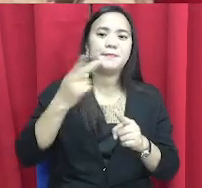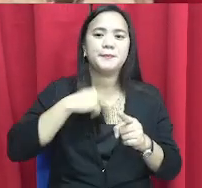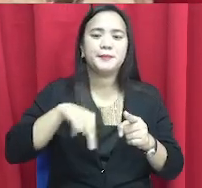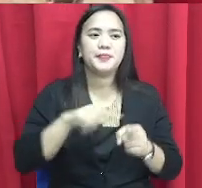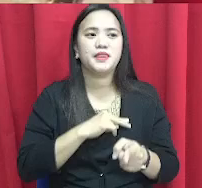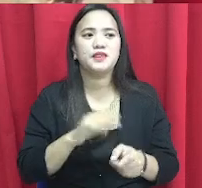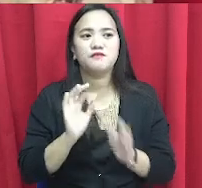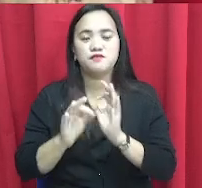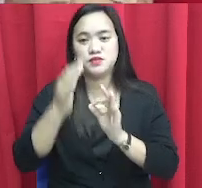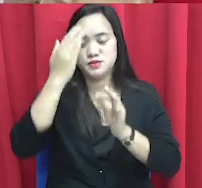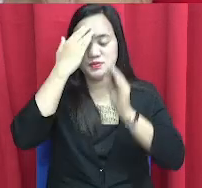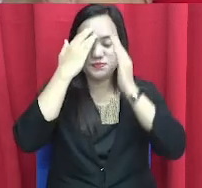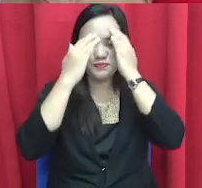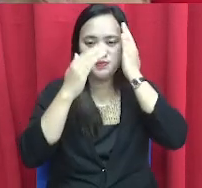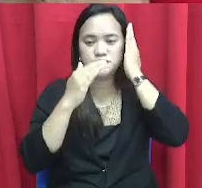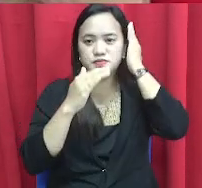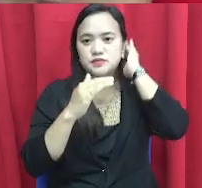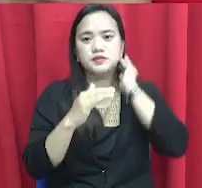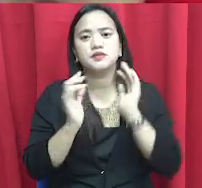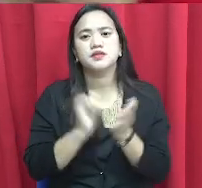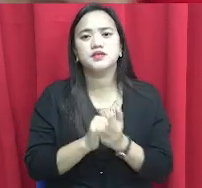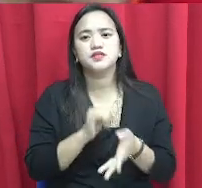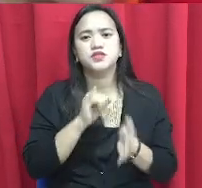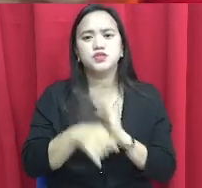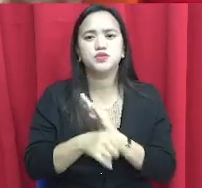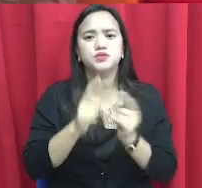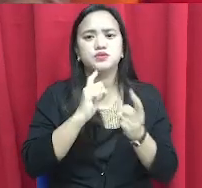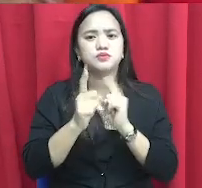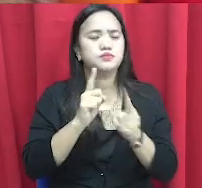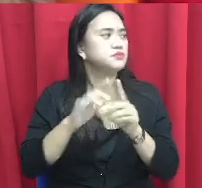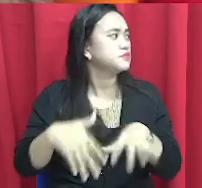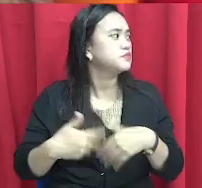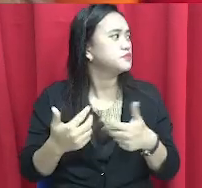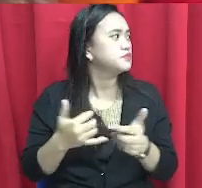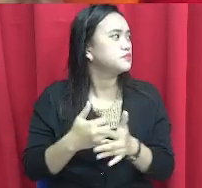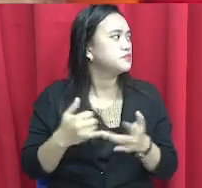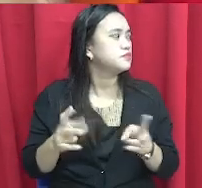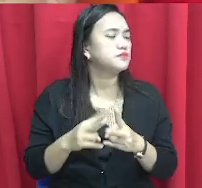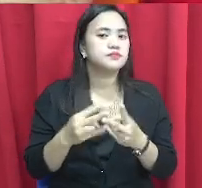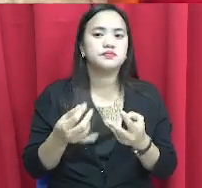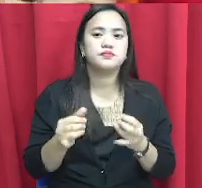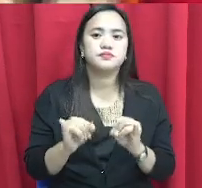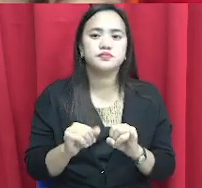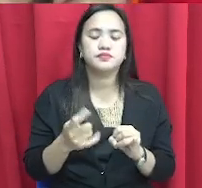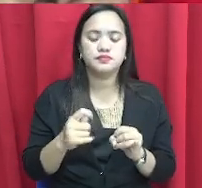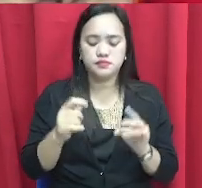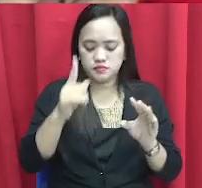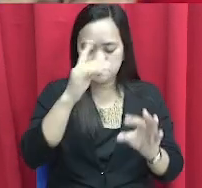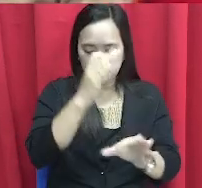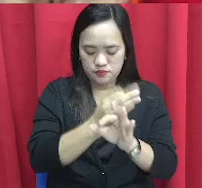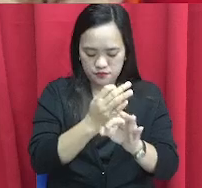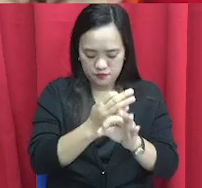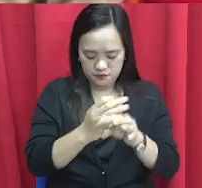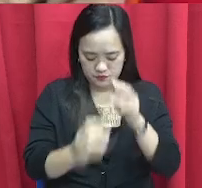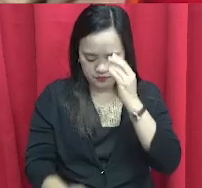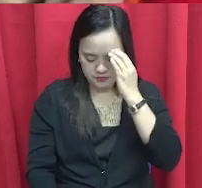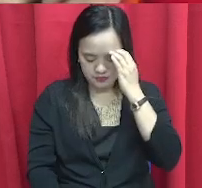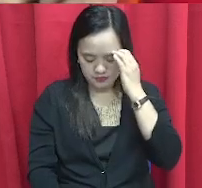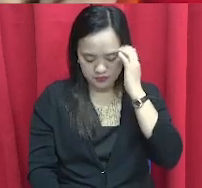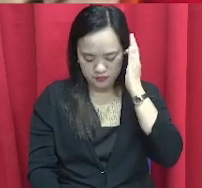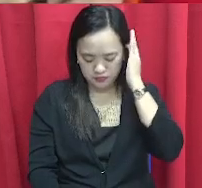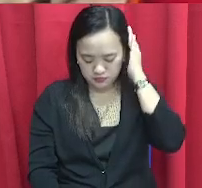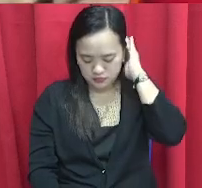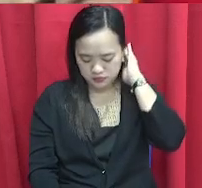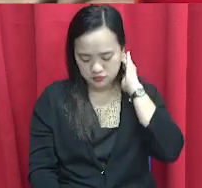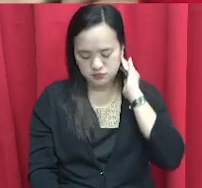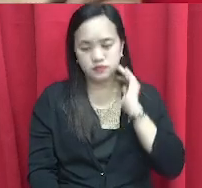alam niyo po ang pinag-uusapan po natin dito ay Gaano kaimportante ang pananampalataya sa isang tatay